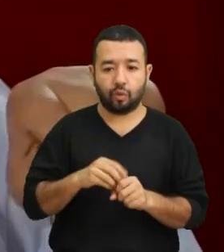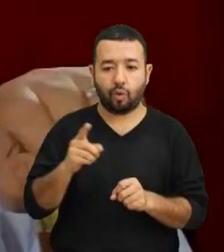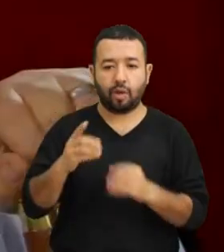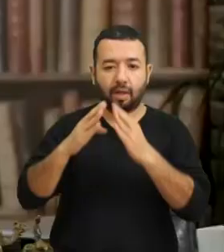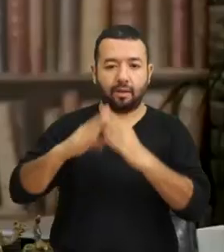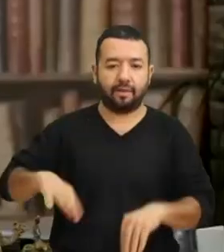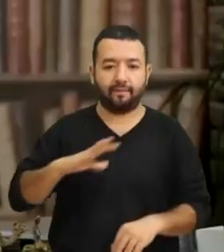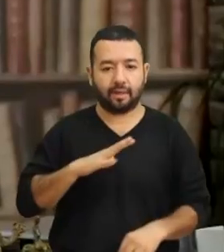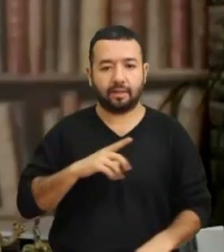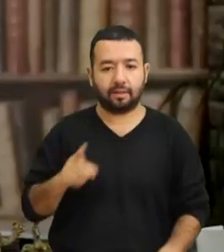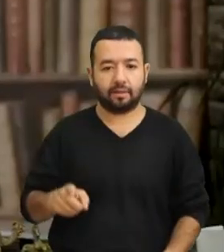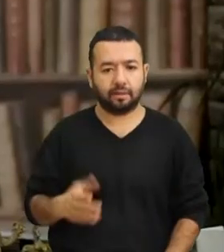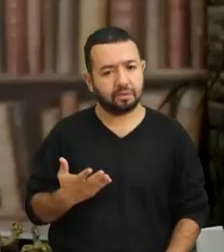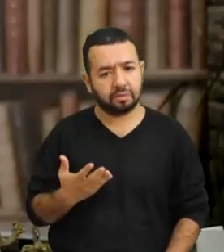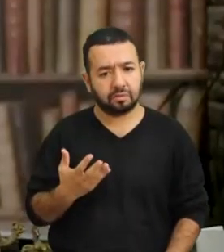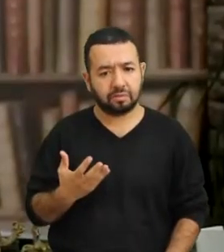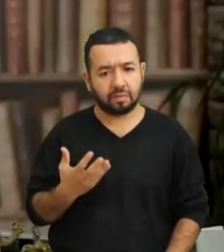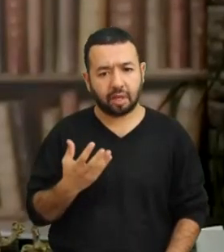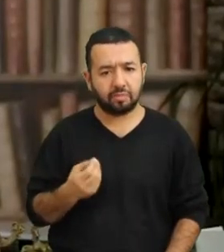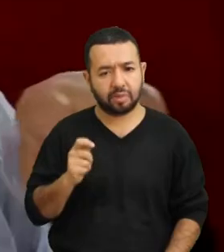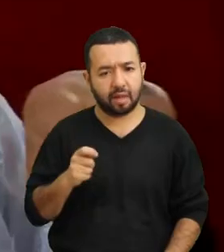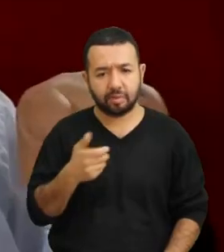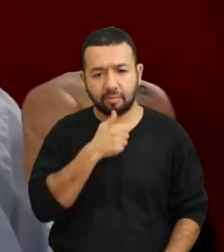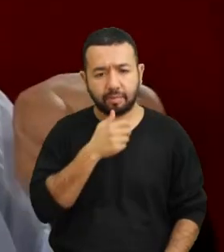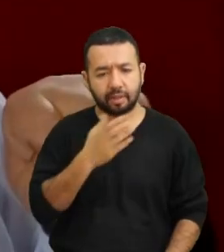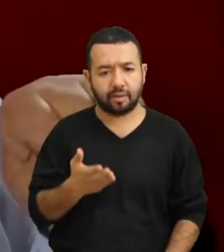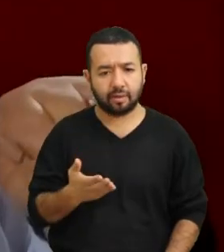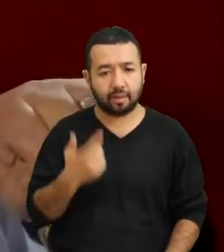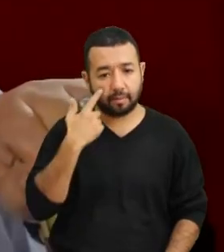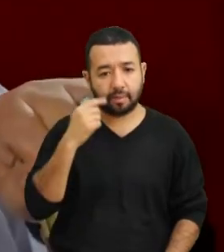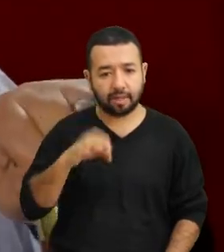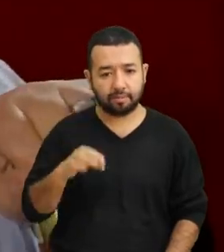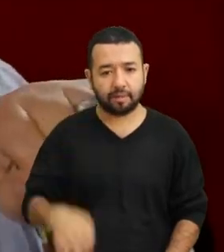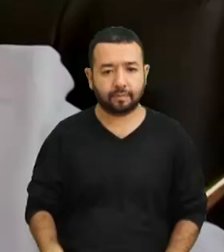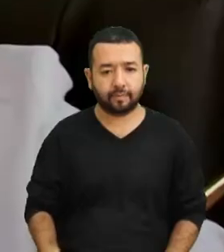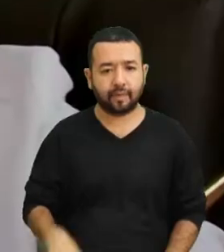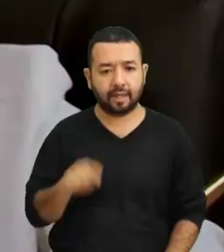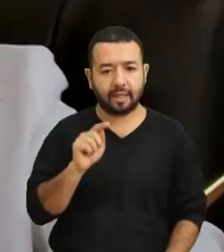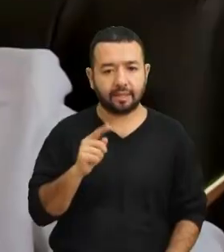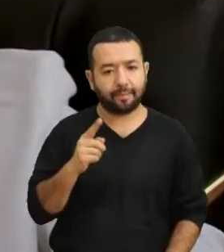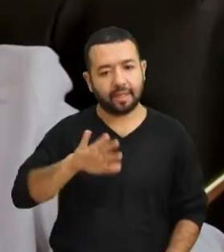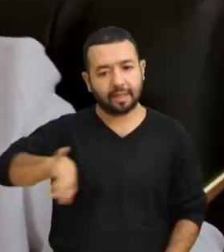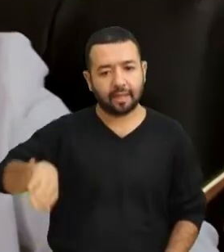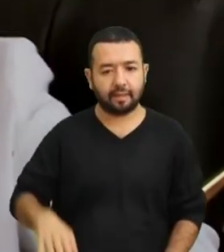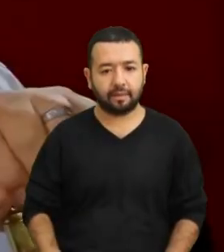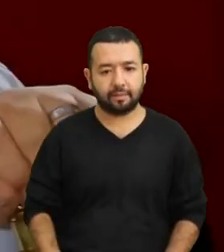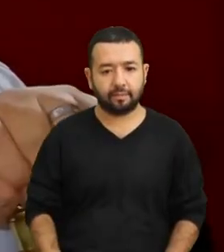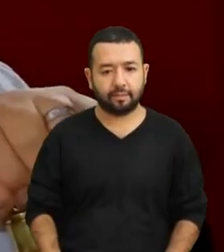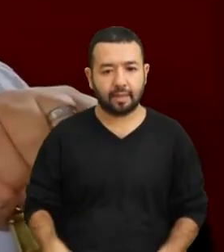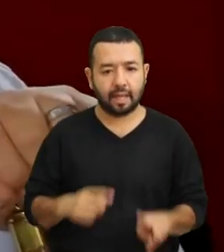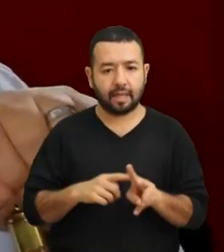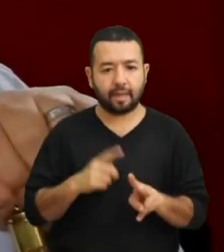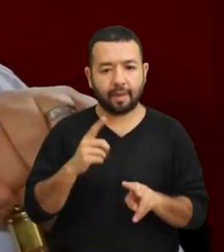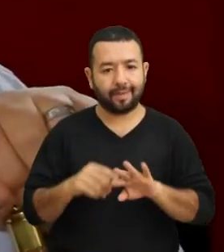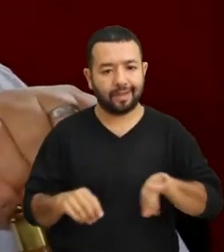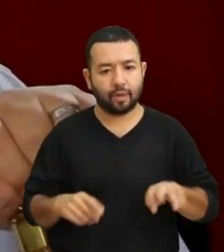çulsuz olacak. Nasıl, ne yapacaksınız babacığım? Bak şimdi, sen villada Kemal